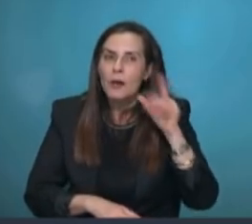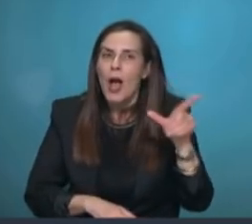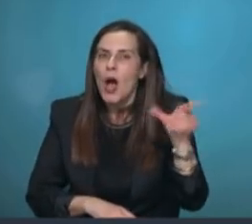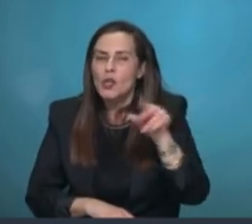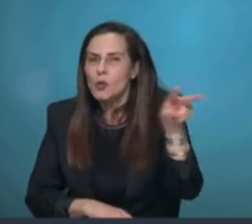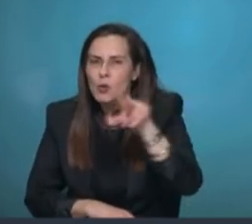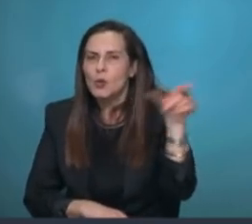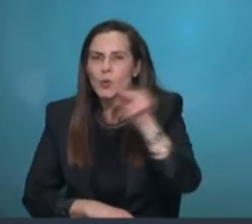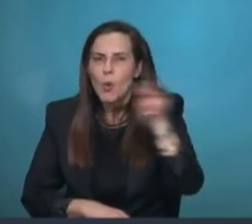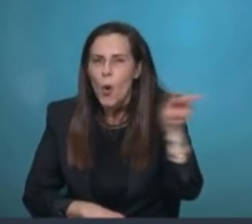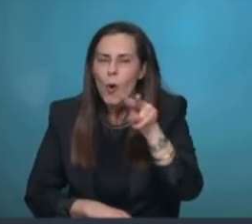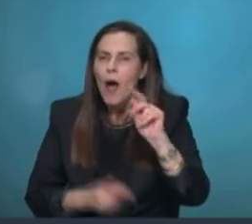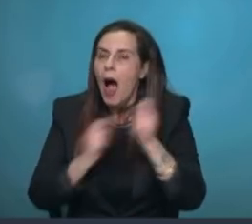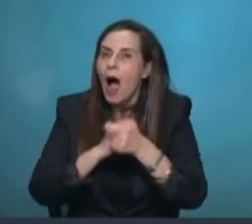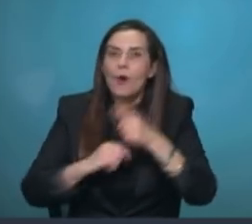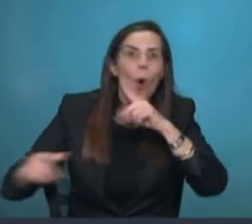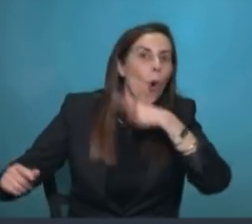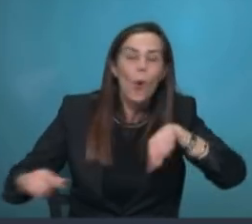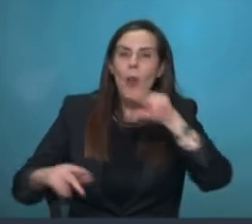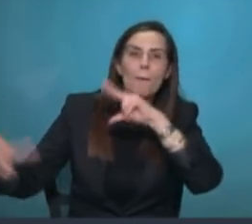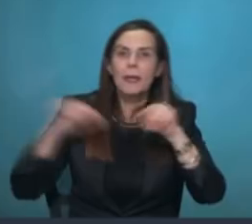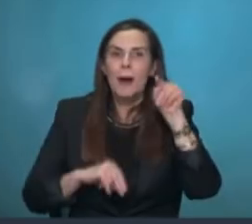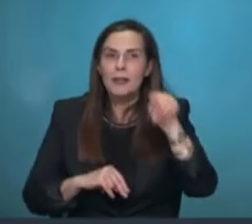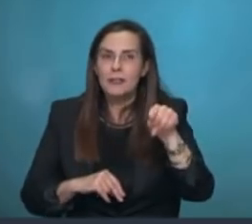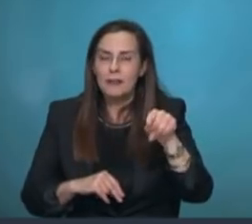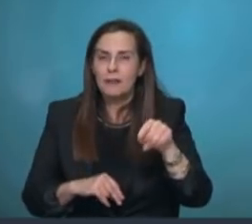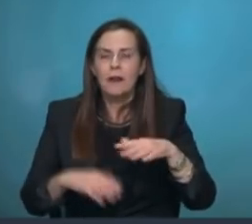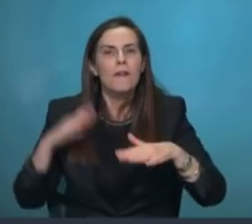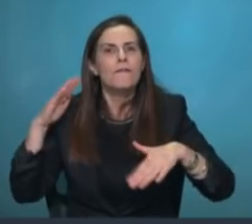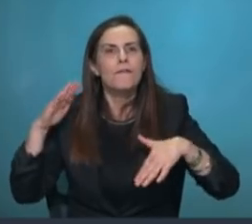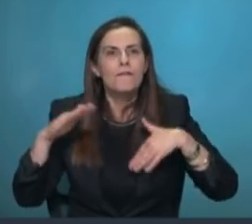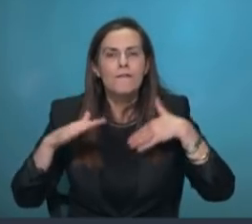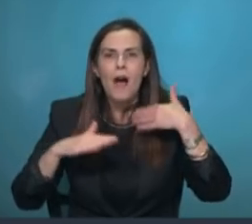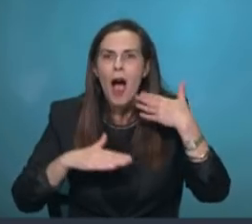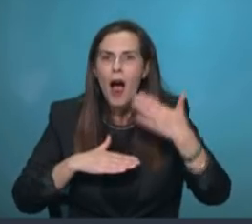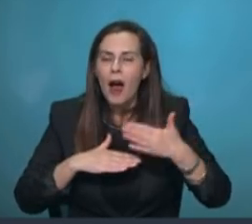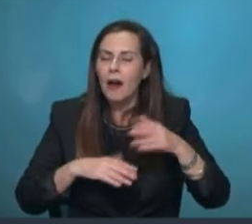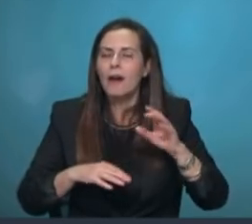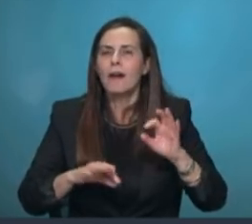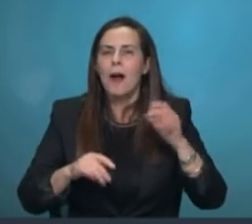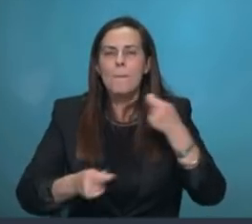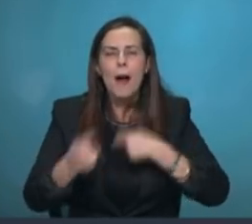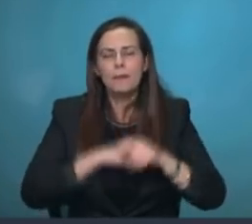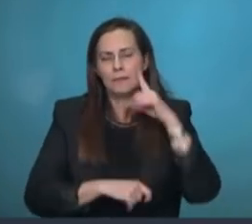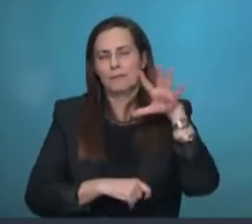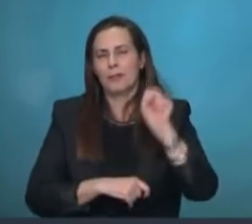וסוריה נהייתה לשיחת היום במסדרונות, ולא חלף זמן רב עד שהגורמים המסחריים בארץ זיהו את